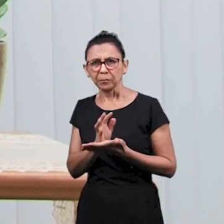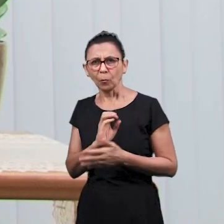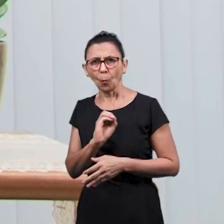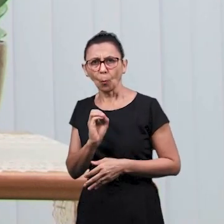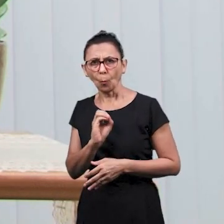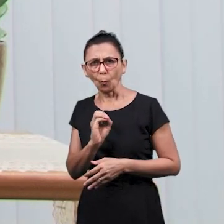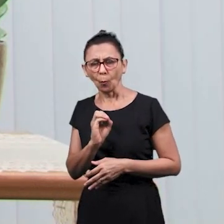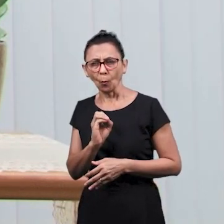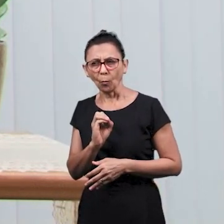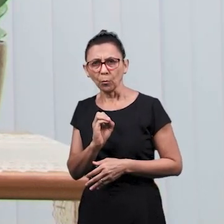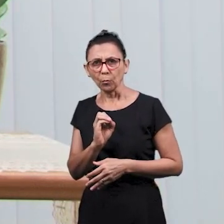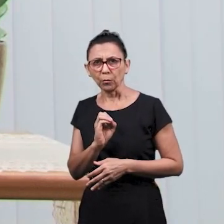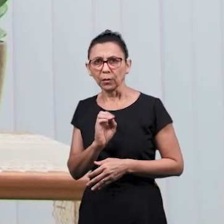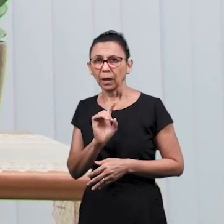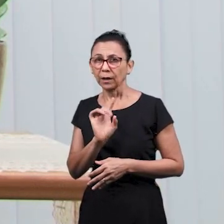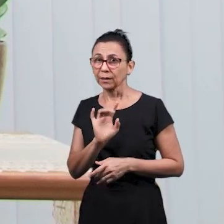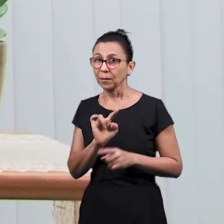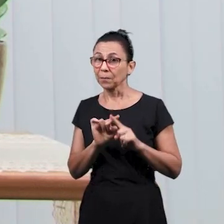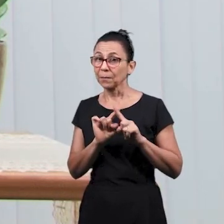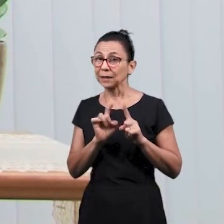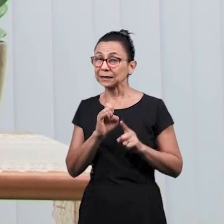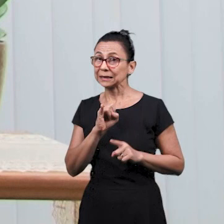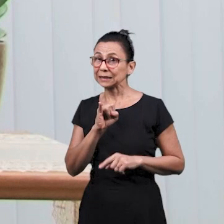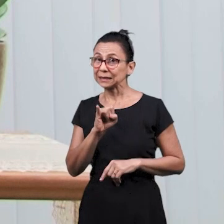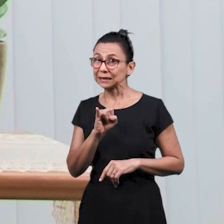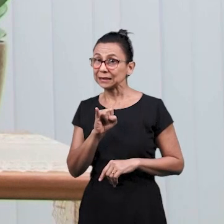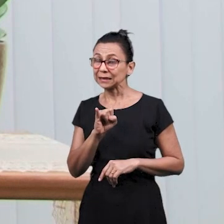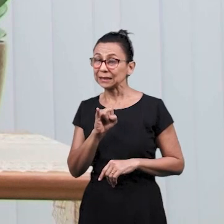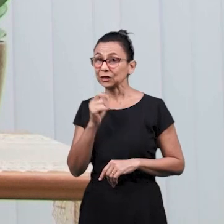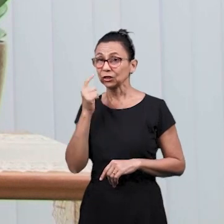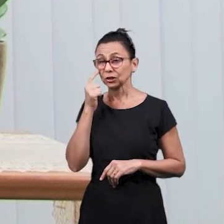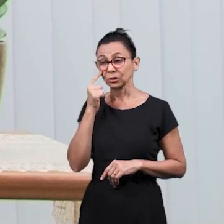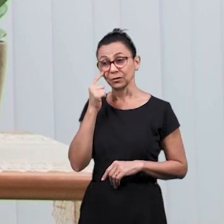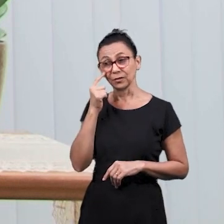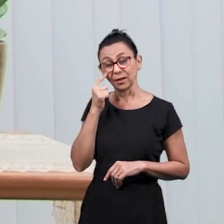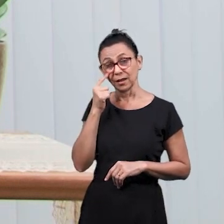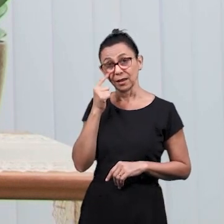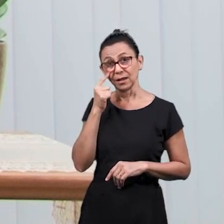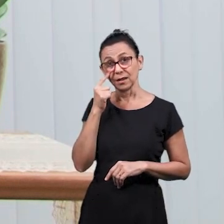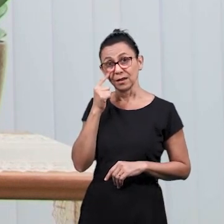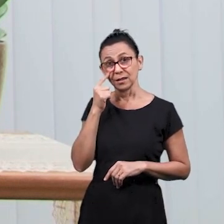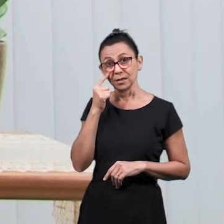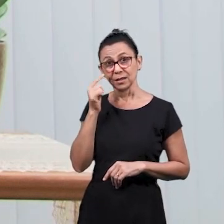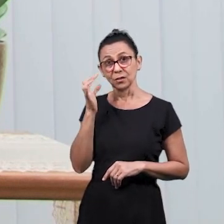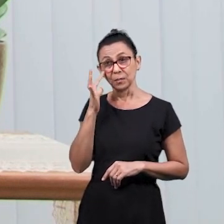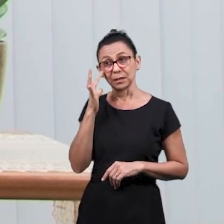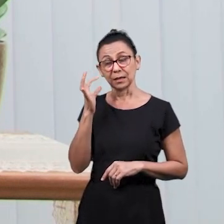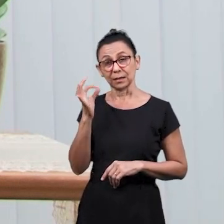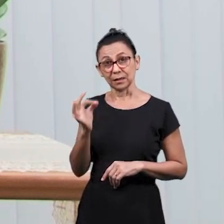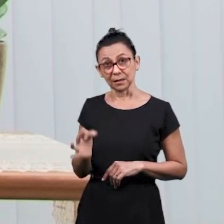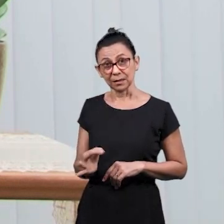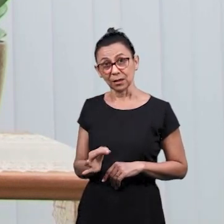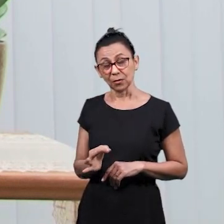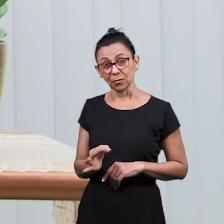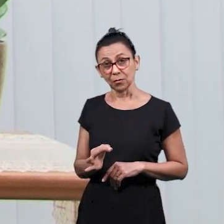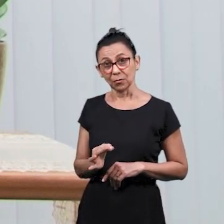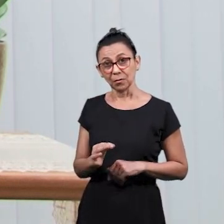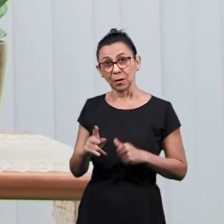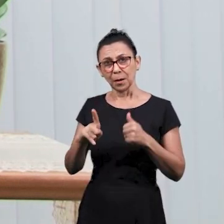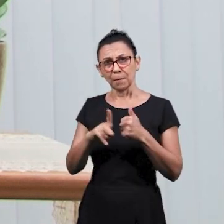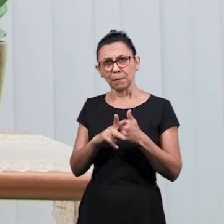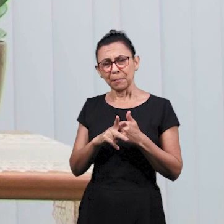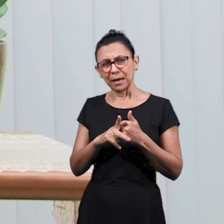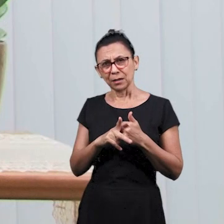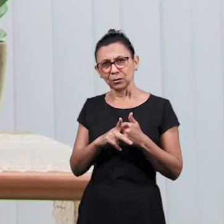чтобы идти с Иисусом по волнам. Но если мы будем внимательны, то мы увидим, что его